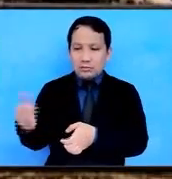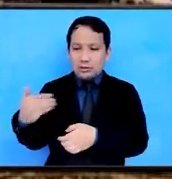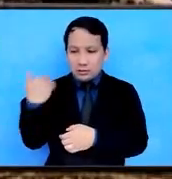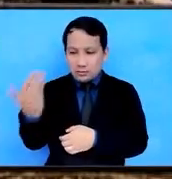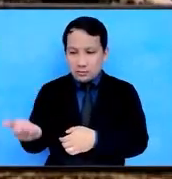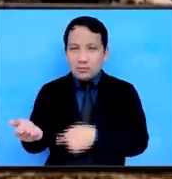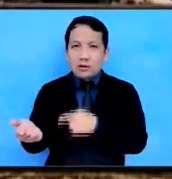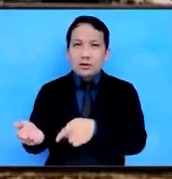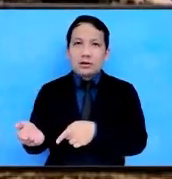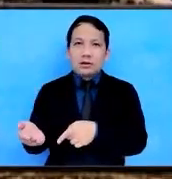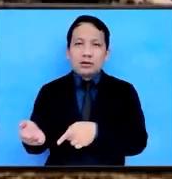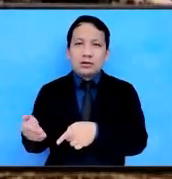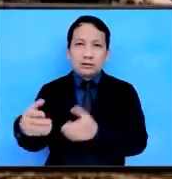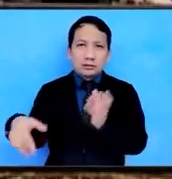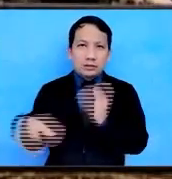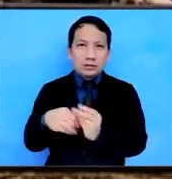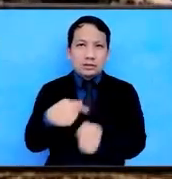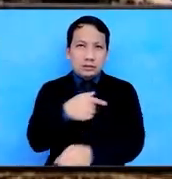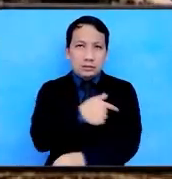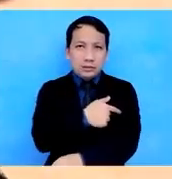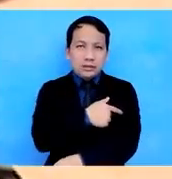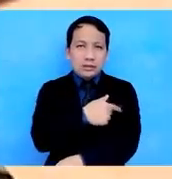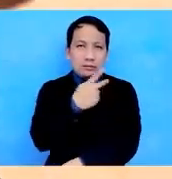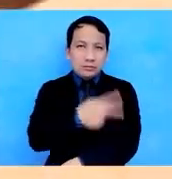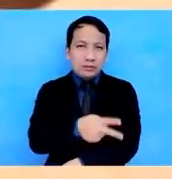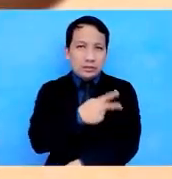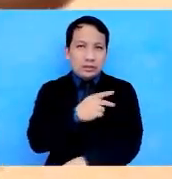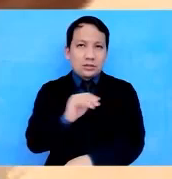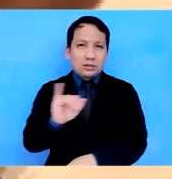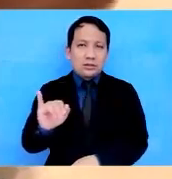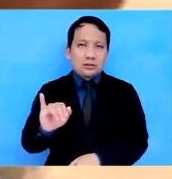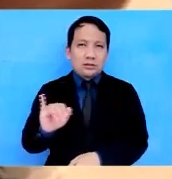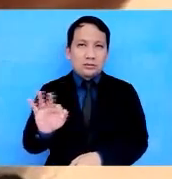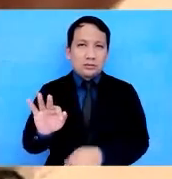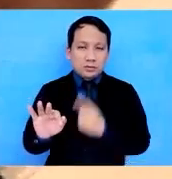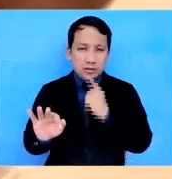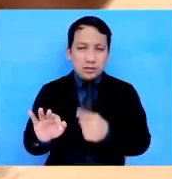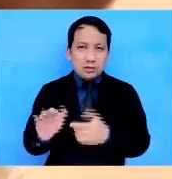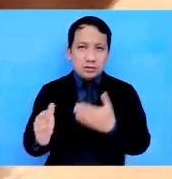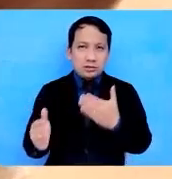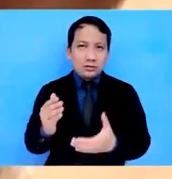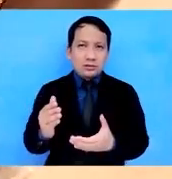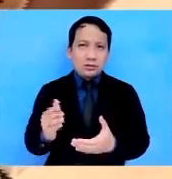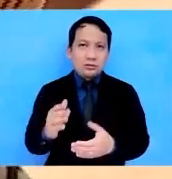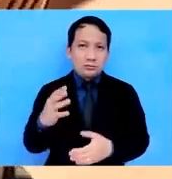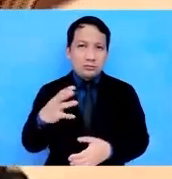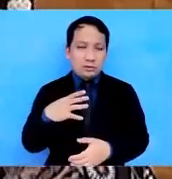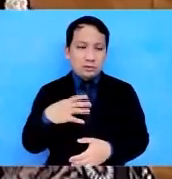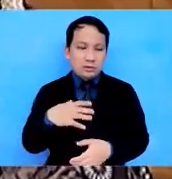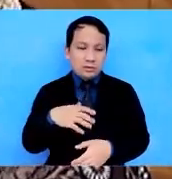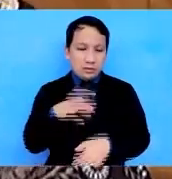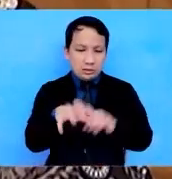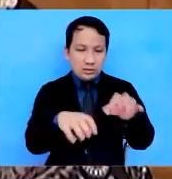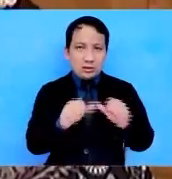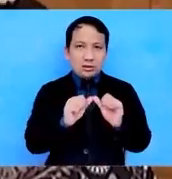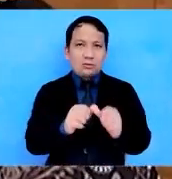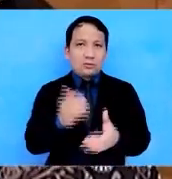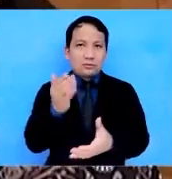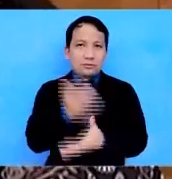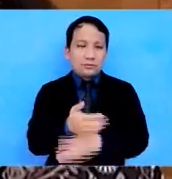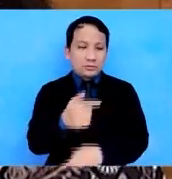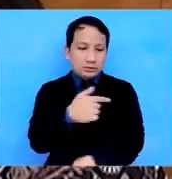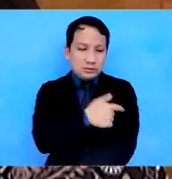bigyan ng additional dose ang pasyente. Pero kung gustong makasiguro at dinaintay makagat o makalmot pa, pwedeng magpaturok ng